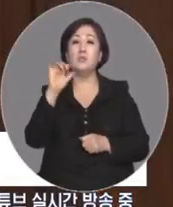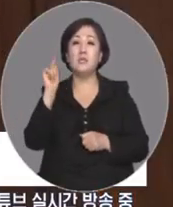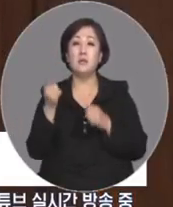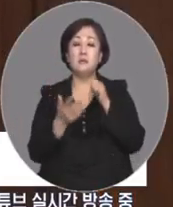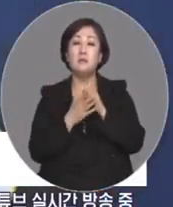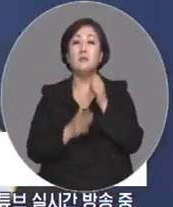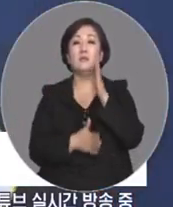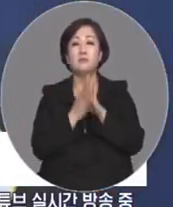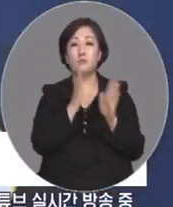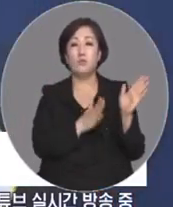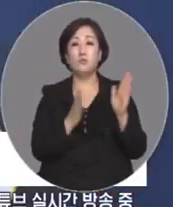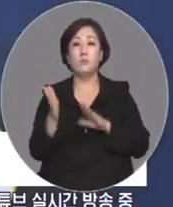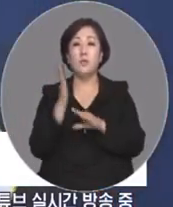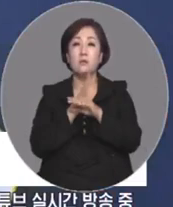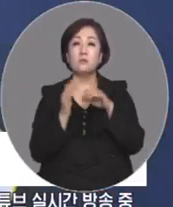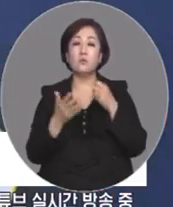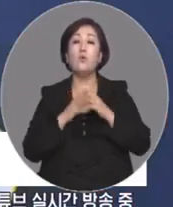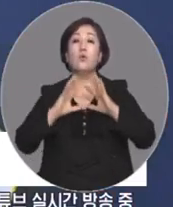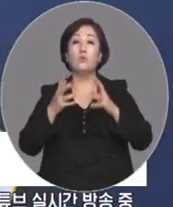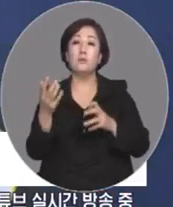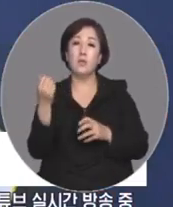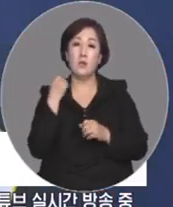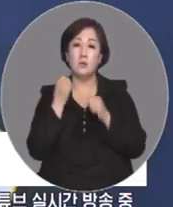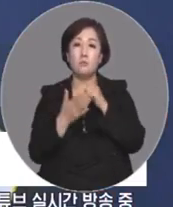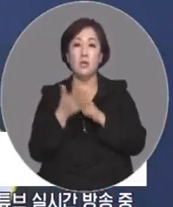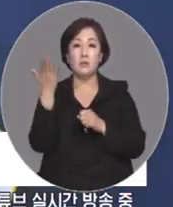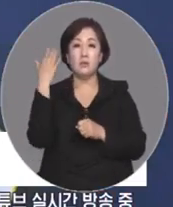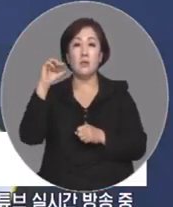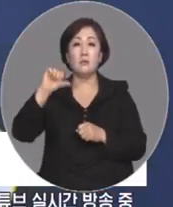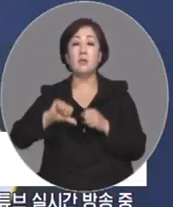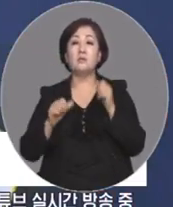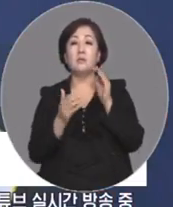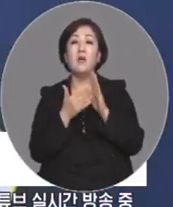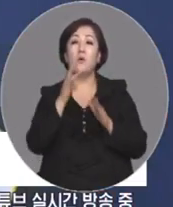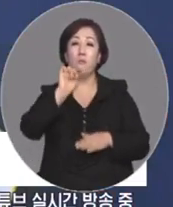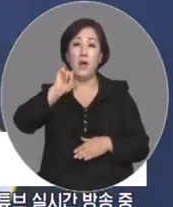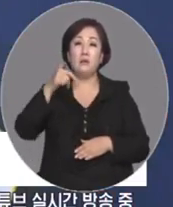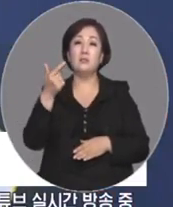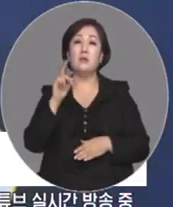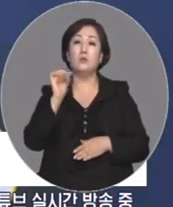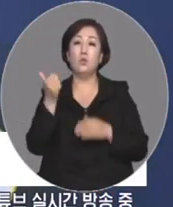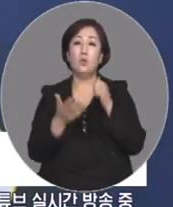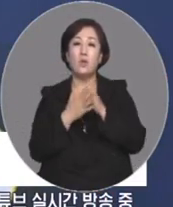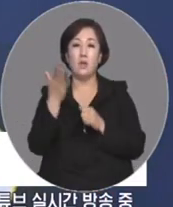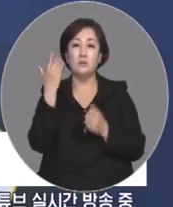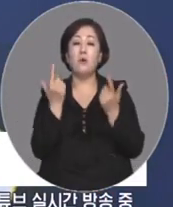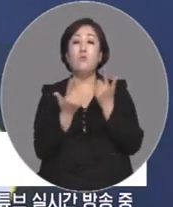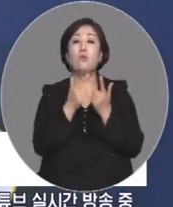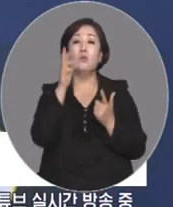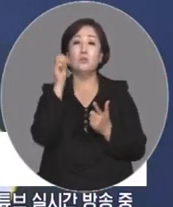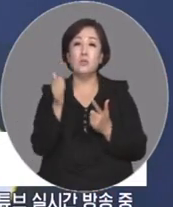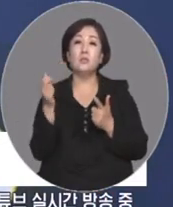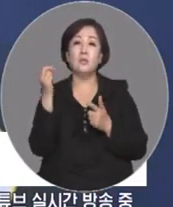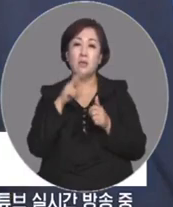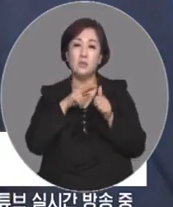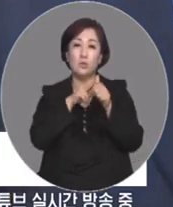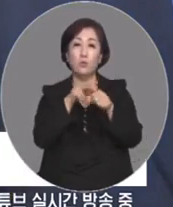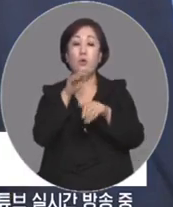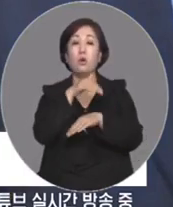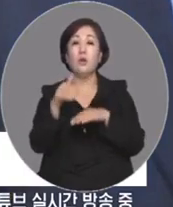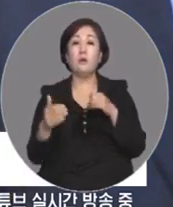있습니다. 국민의힘에선 지난 선거에서 낙선한 박천동 전 북구청장이 서륙전에 나설 것으로